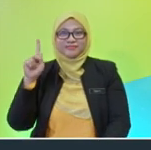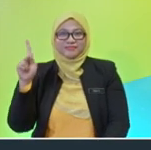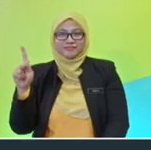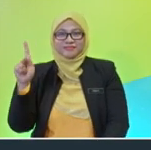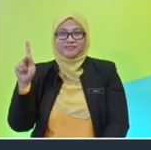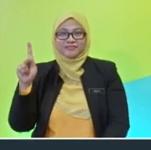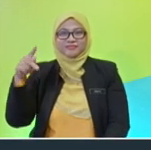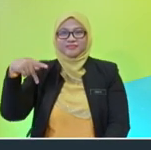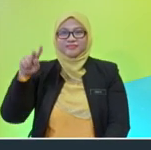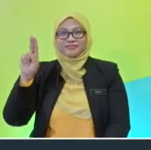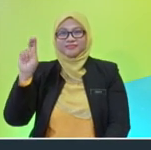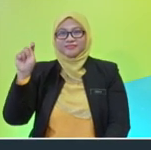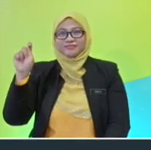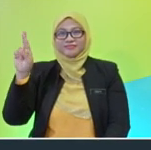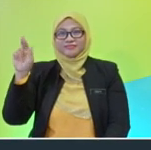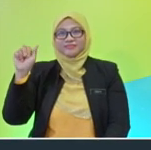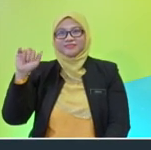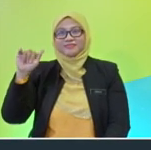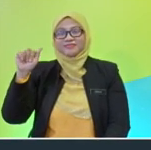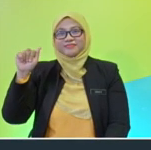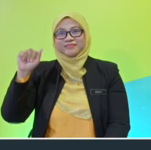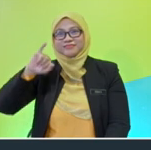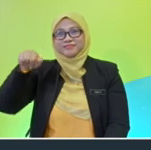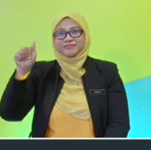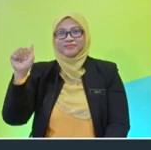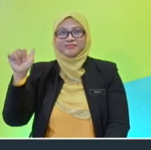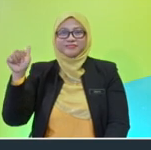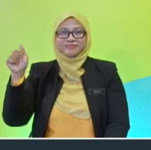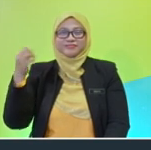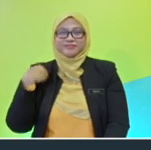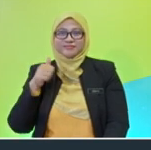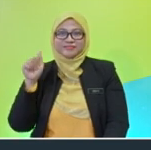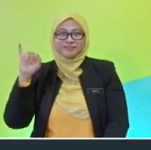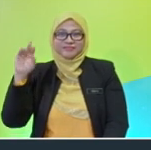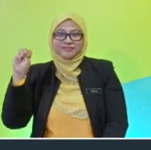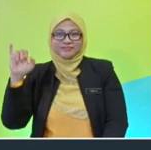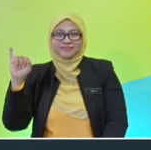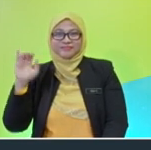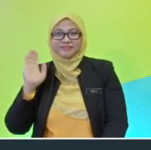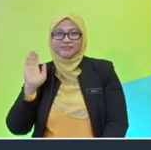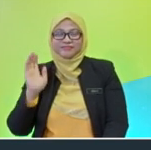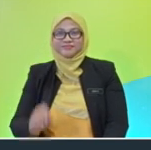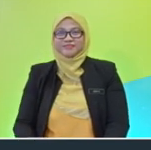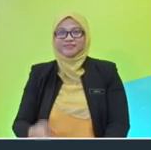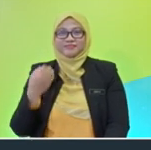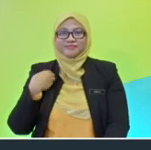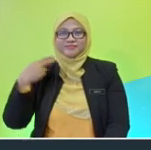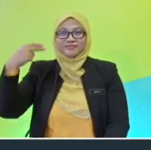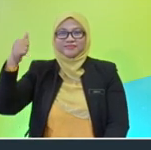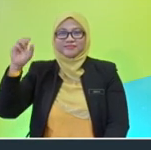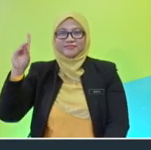Jaya versi 83 kita ada Aini fahima Harusnya kita ada Hanif